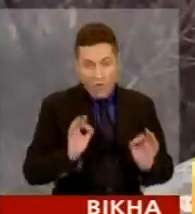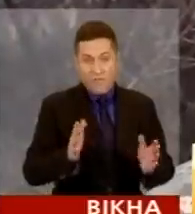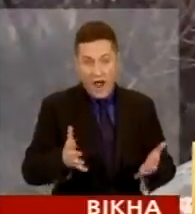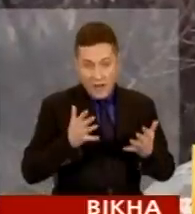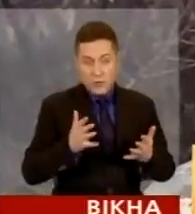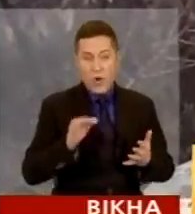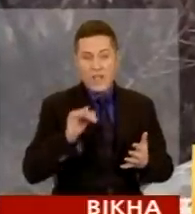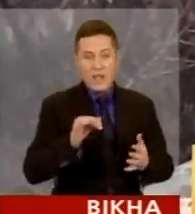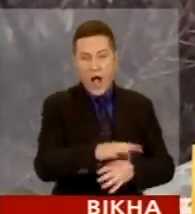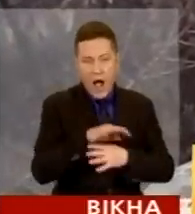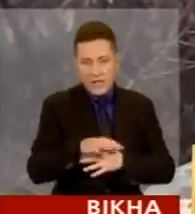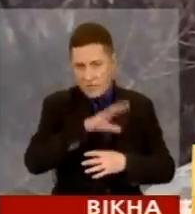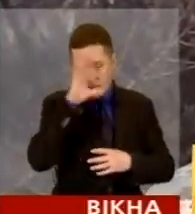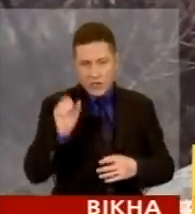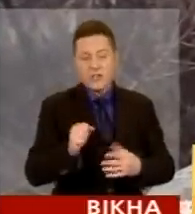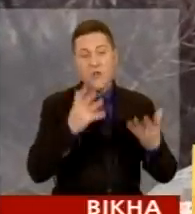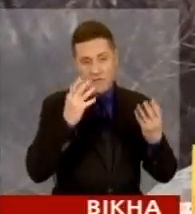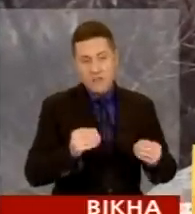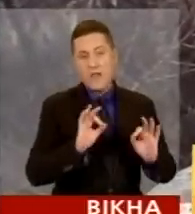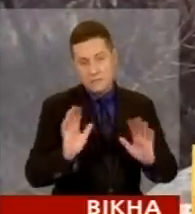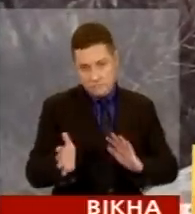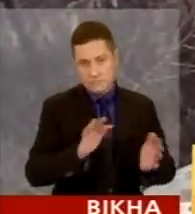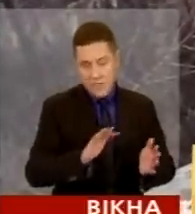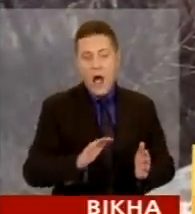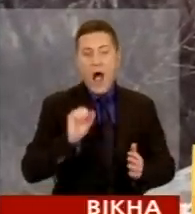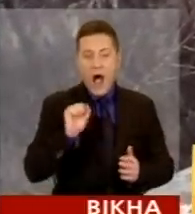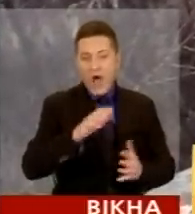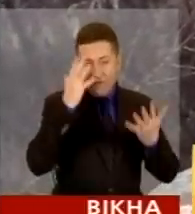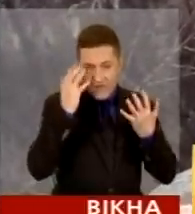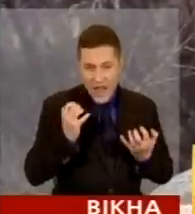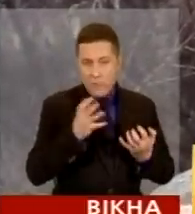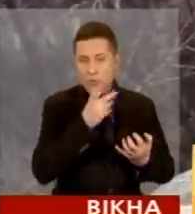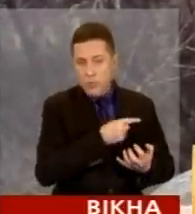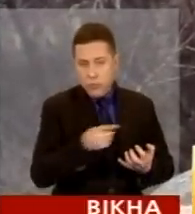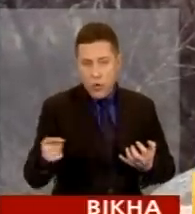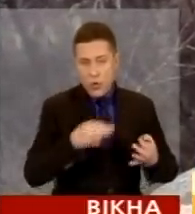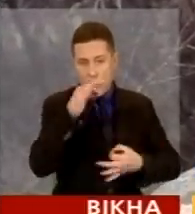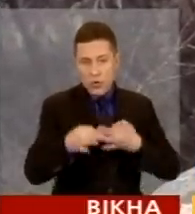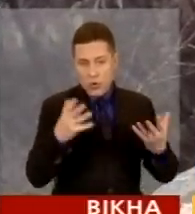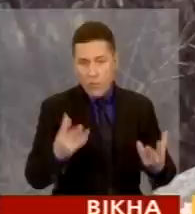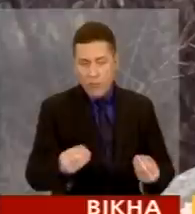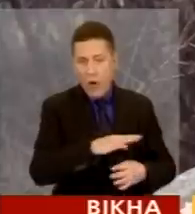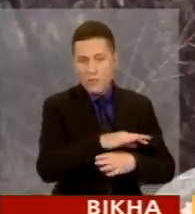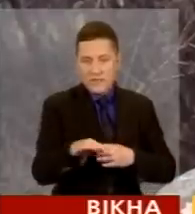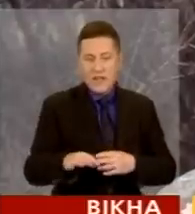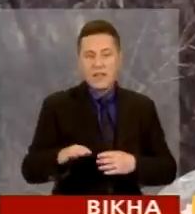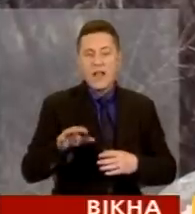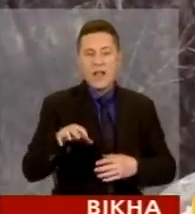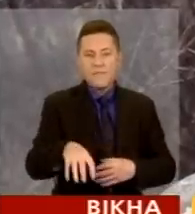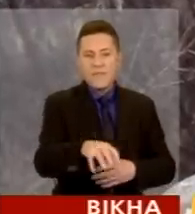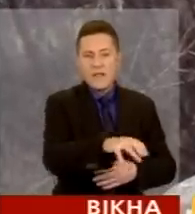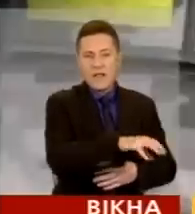день затишшя вдавалося дотримуватись, але в темну пору доби бойовики обстріляли населені пункти Щастя,